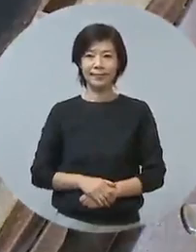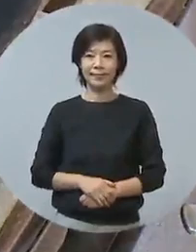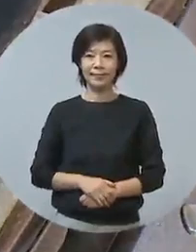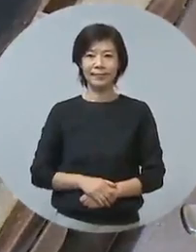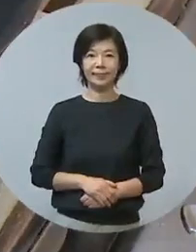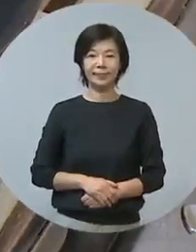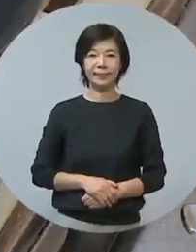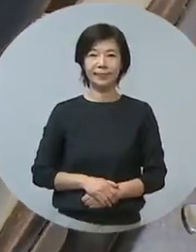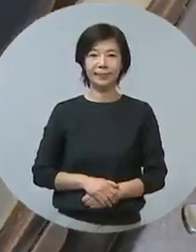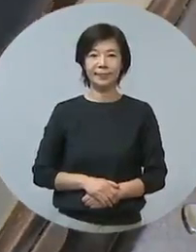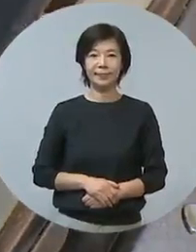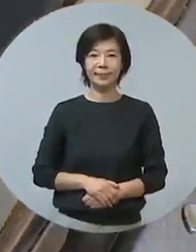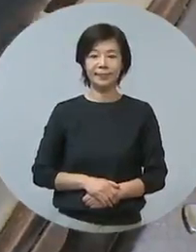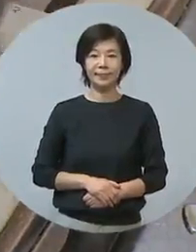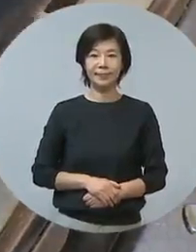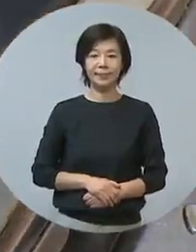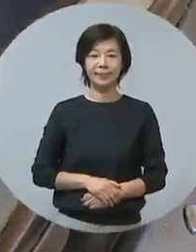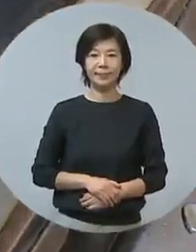めっちゃ跳ねる。